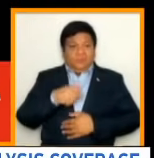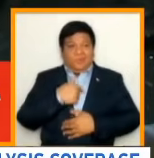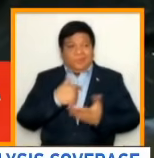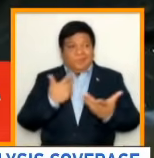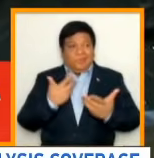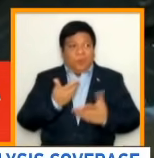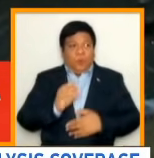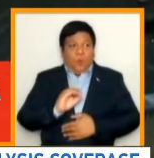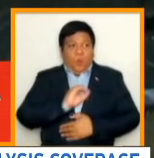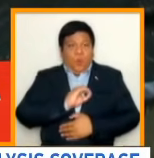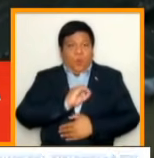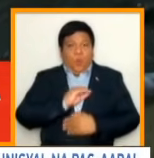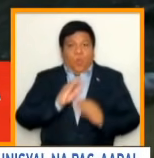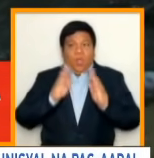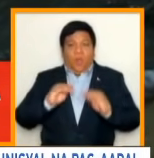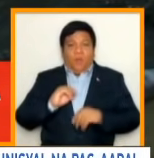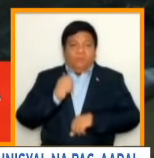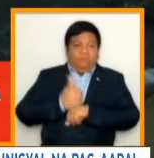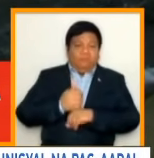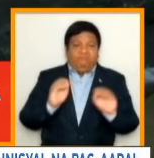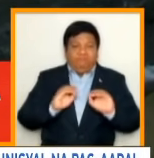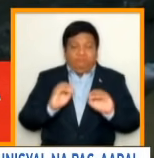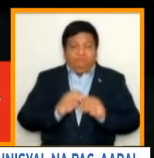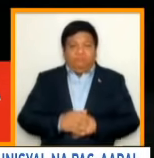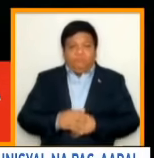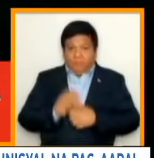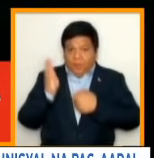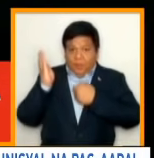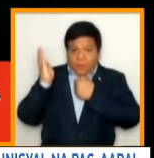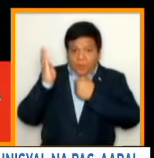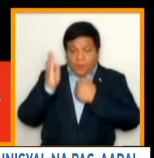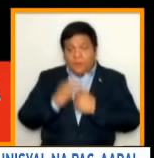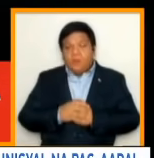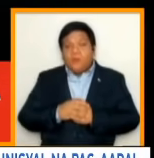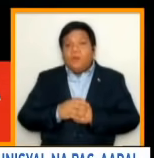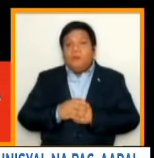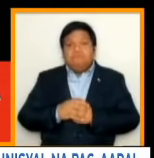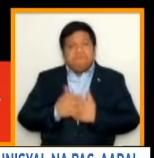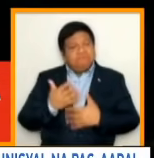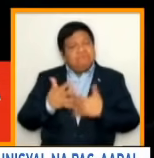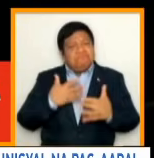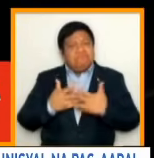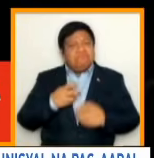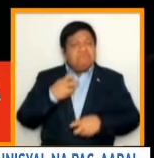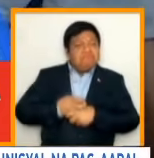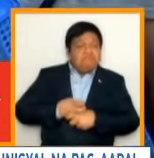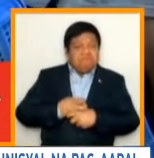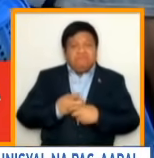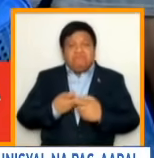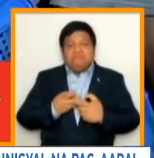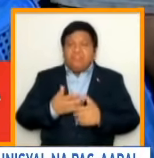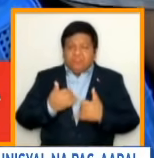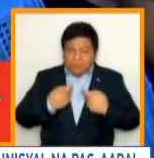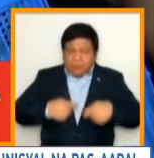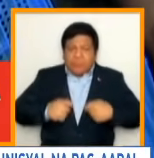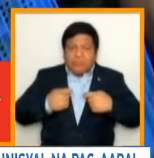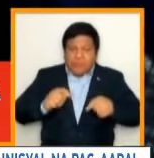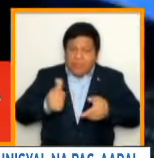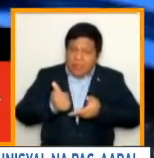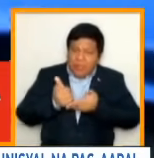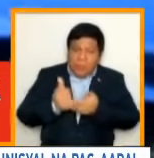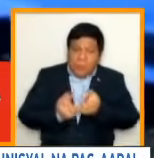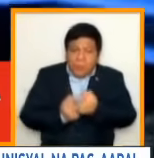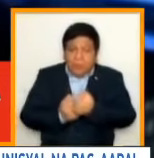na bahay. Kahit mahirap, kahit unti-unti, sinusubukan niyang ibangon ang kanyang pamilya. Pero ngayong balik na